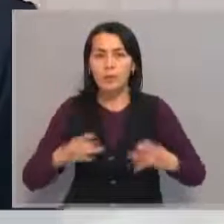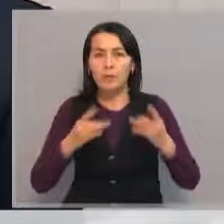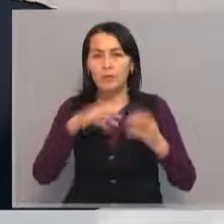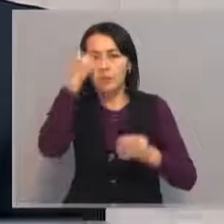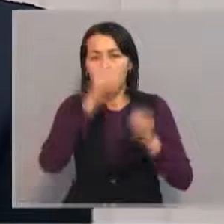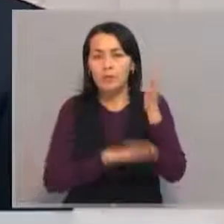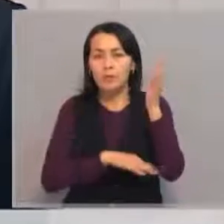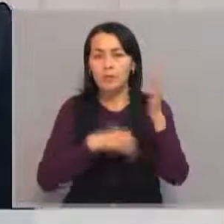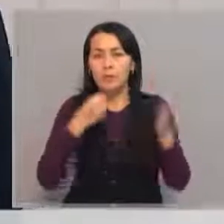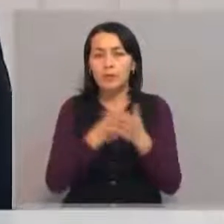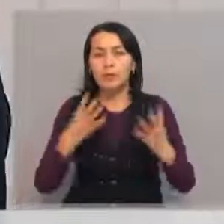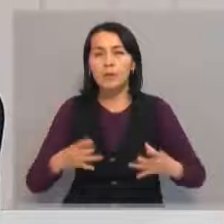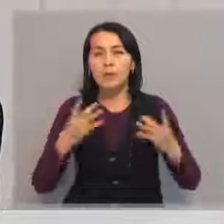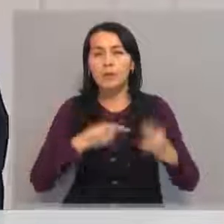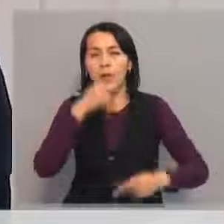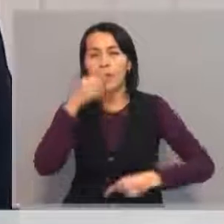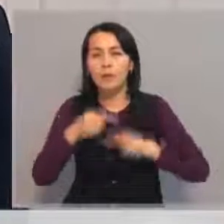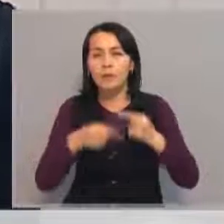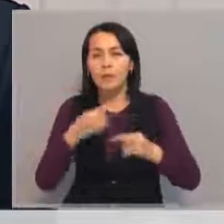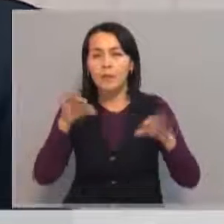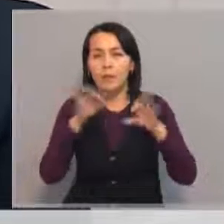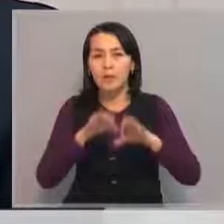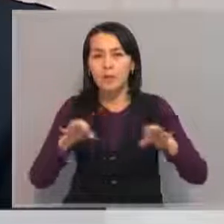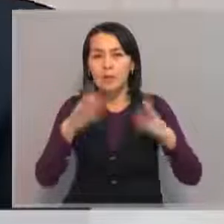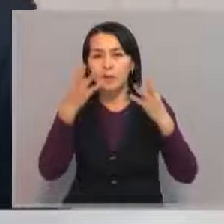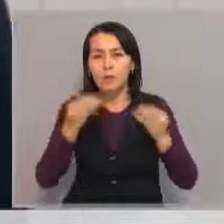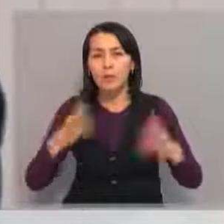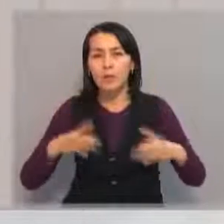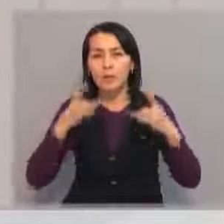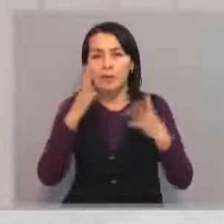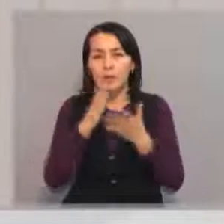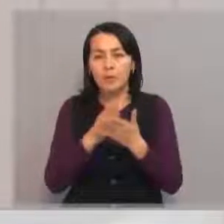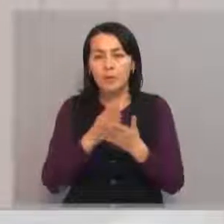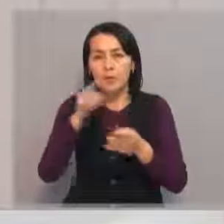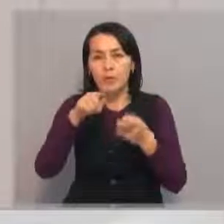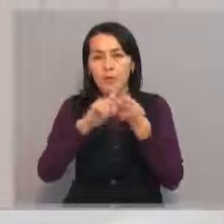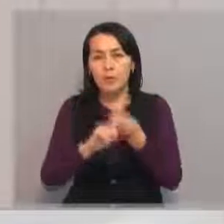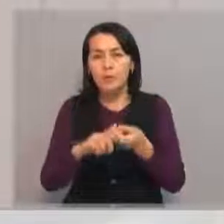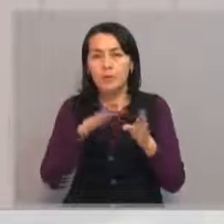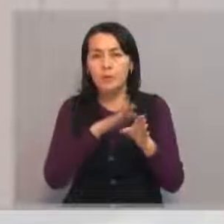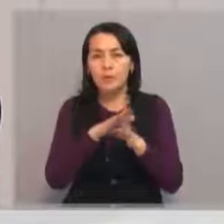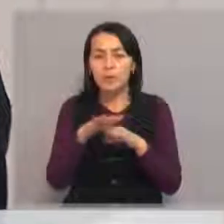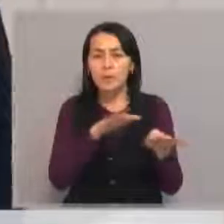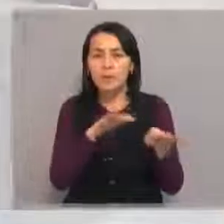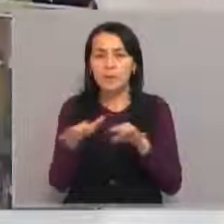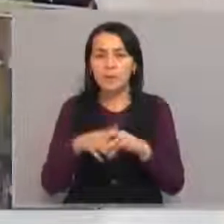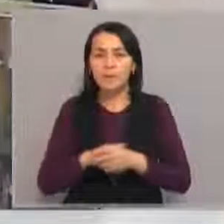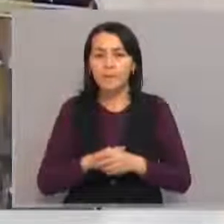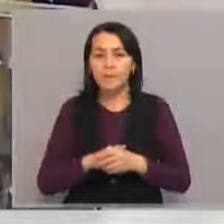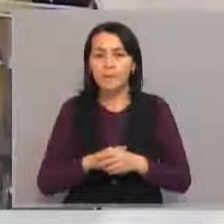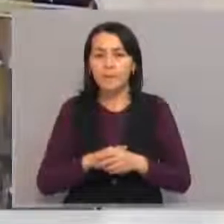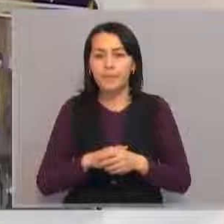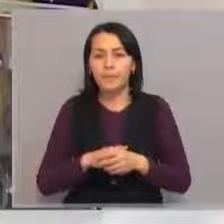соңына дейін тойлап жатырмыз. И алдымызда келе жатқан тәуелсіздік мерекесі соған ұйымдастырылып жатқан іс-шара.